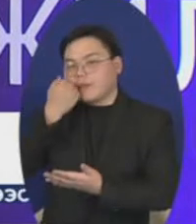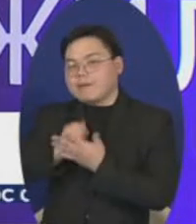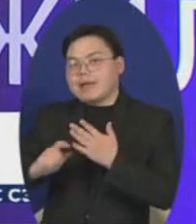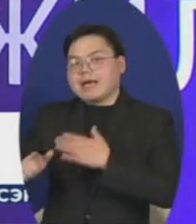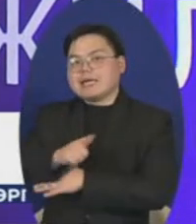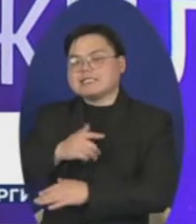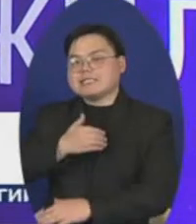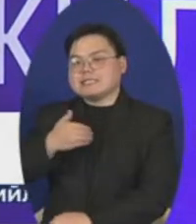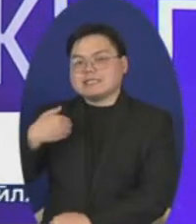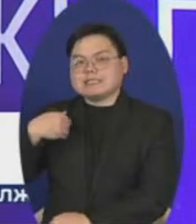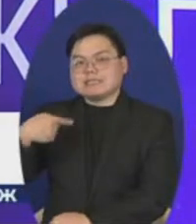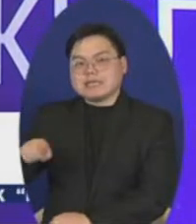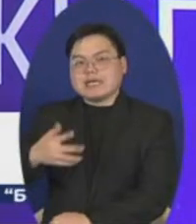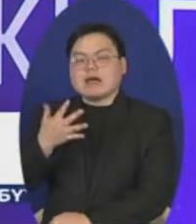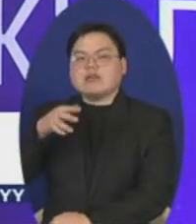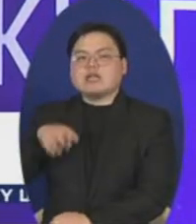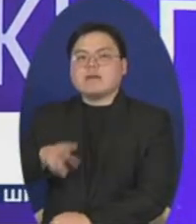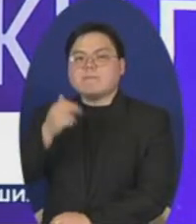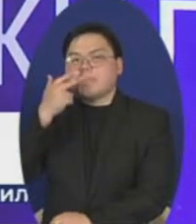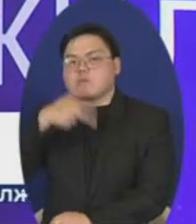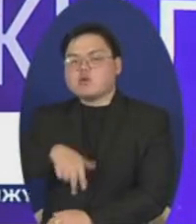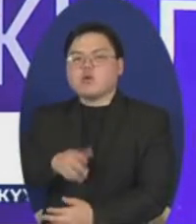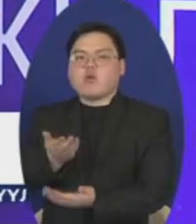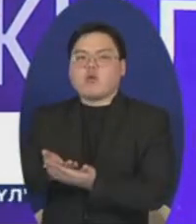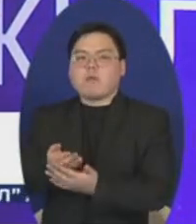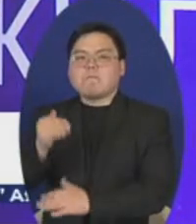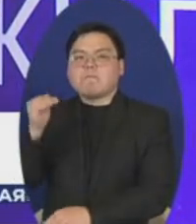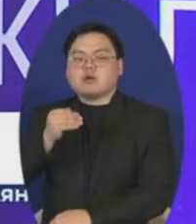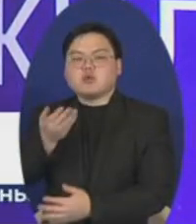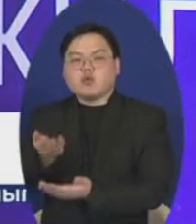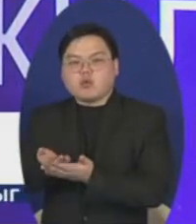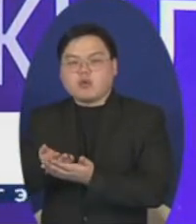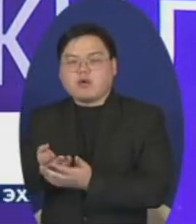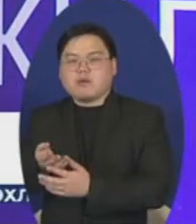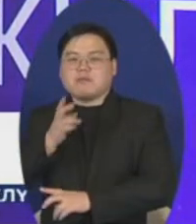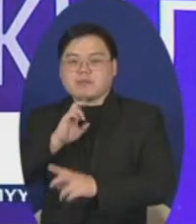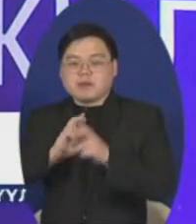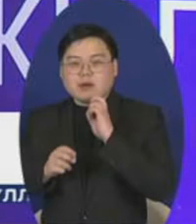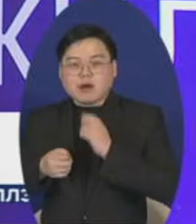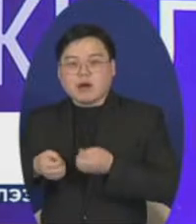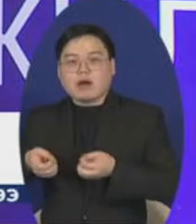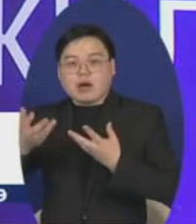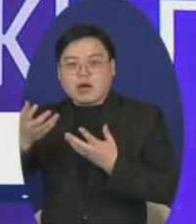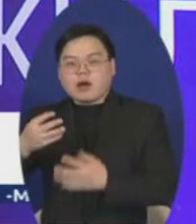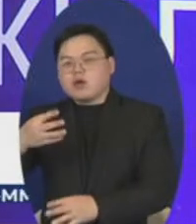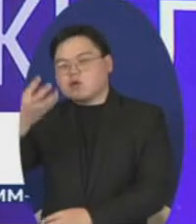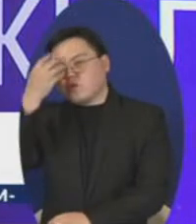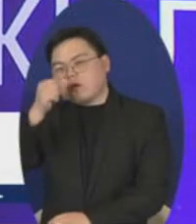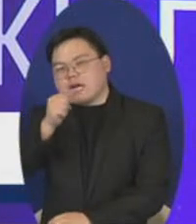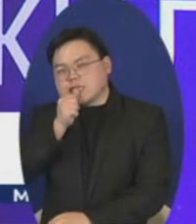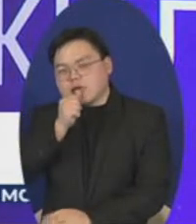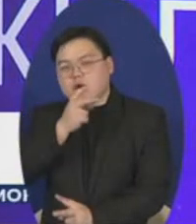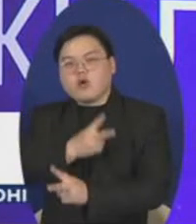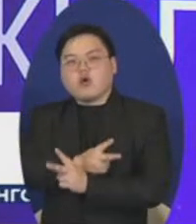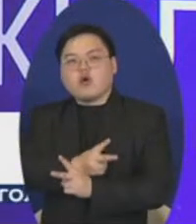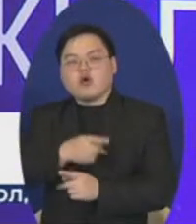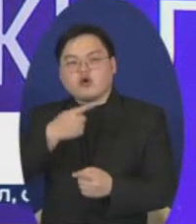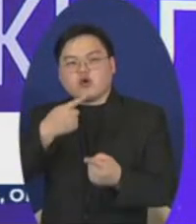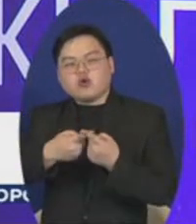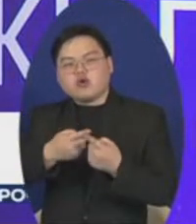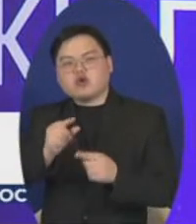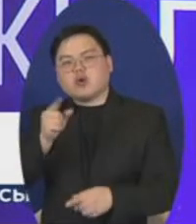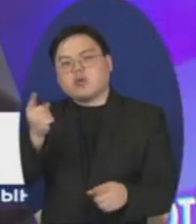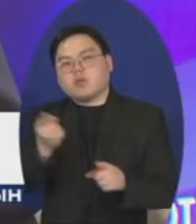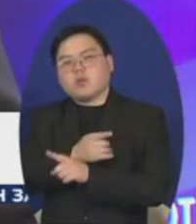даргаас 5 литр бензин гуудаг, автомашин гуудаг ийм байдал бол орж байгаа нь бол бас энэ төрийн өмнөлтийн хууль нь бол орон нутгад бол өөрөөсгөл бай юм уу